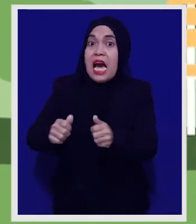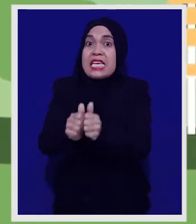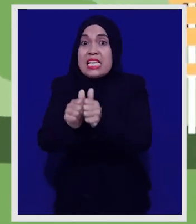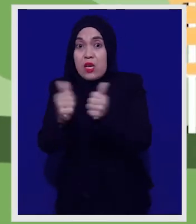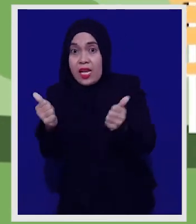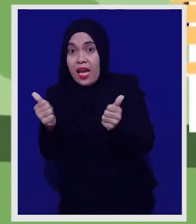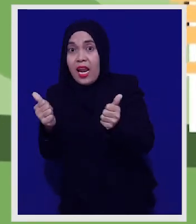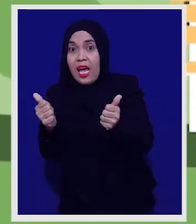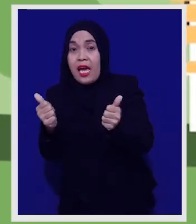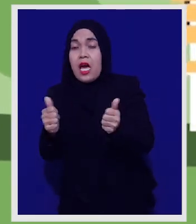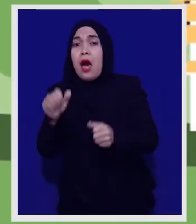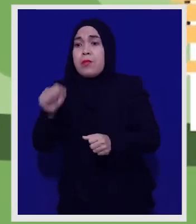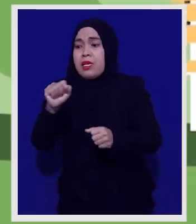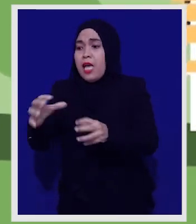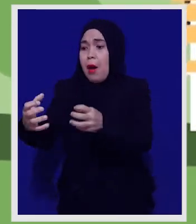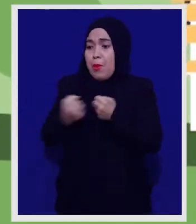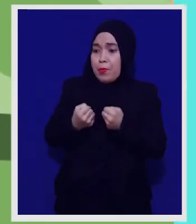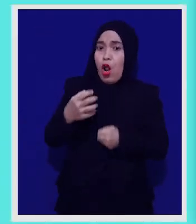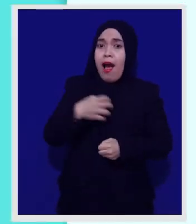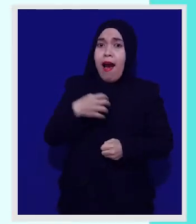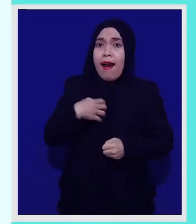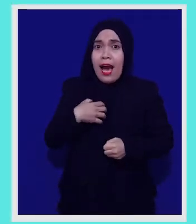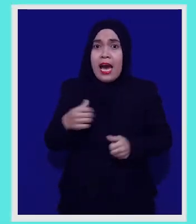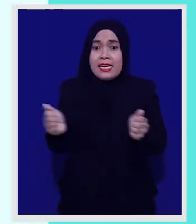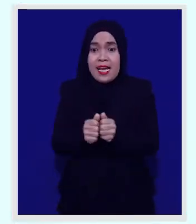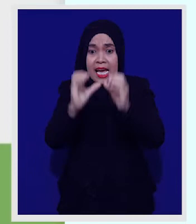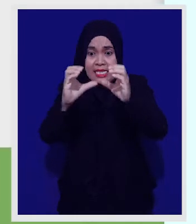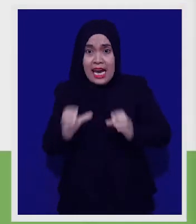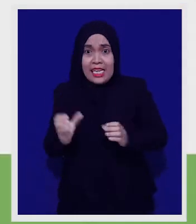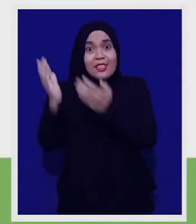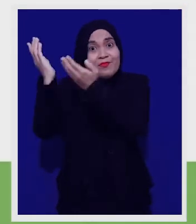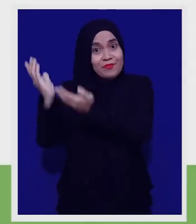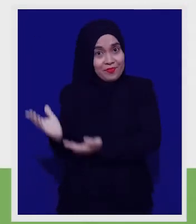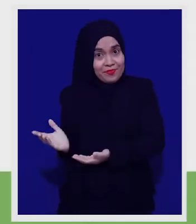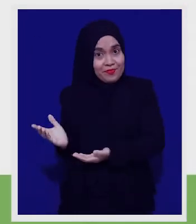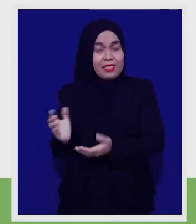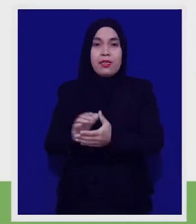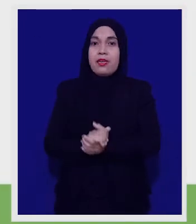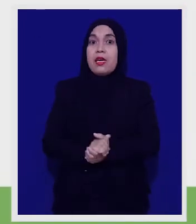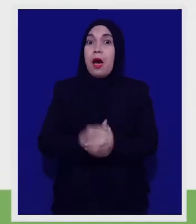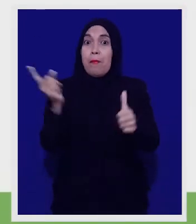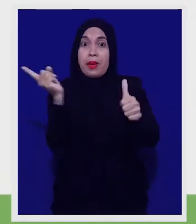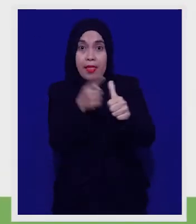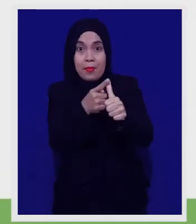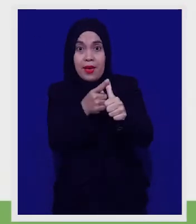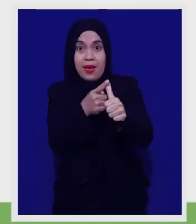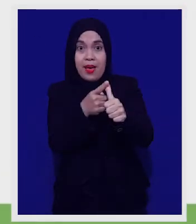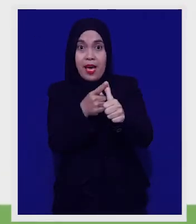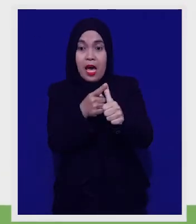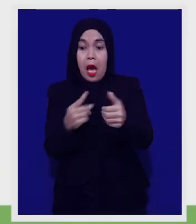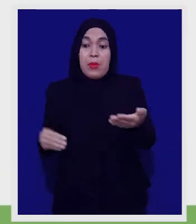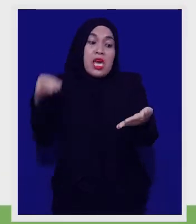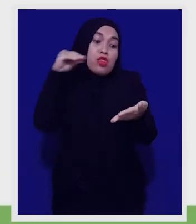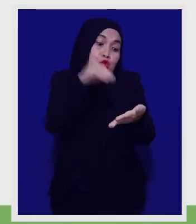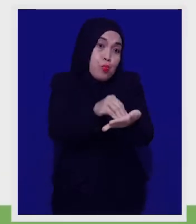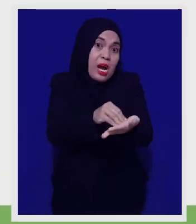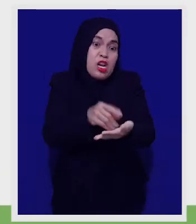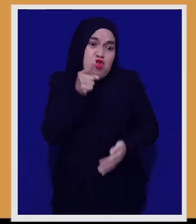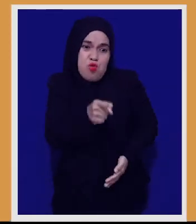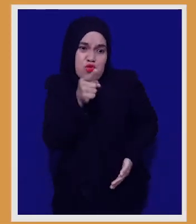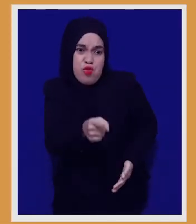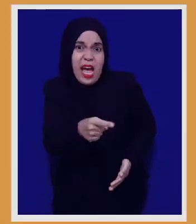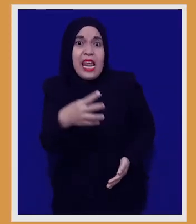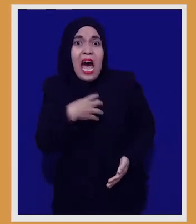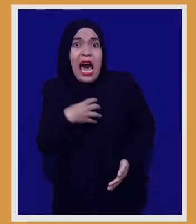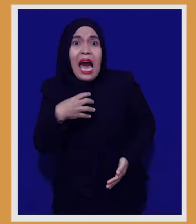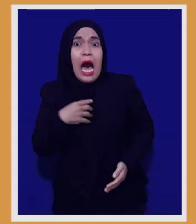hak-hak tersebut dengan cara berikut. 1. Menyampaikan tuntutan mengenai hak-hak binian dan anak